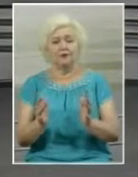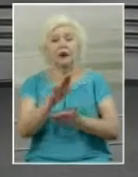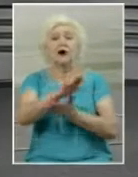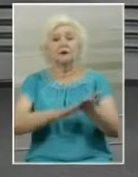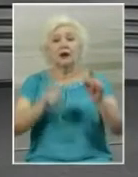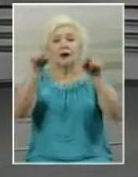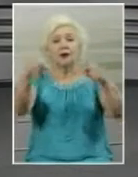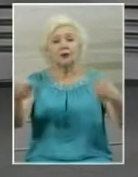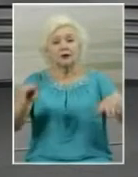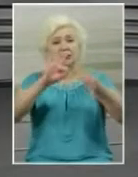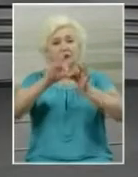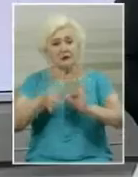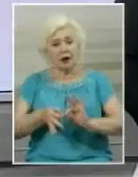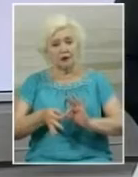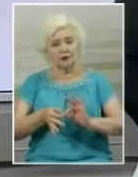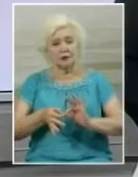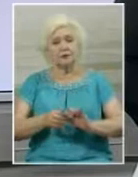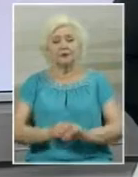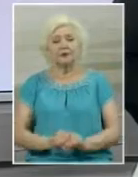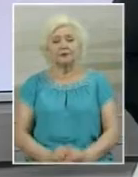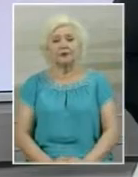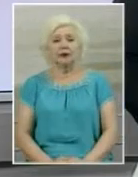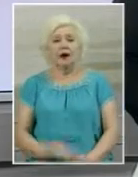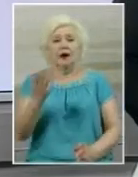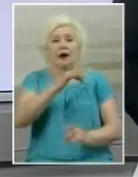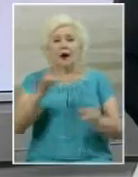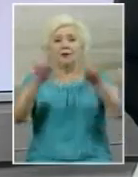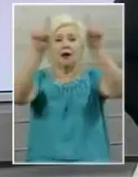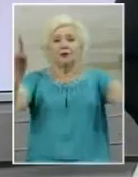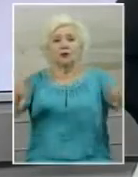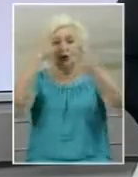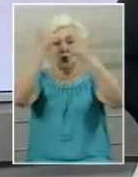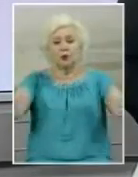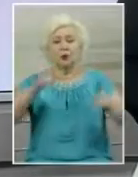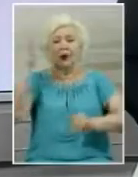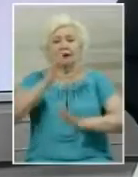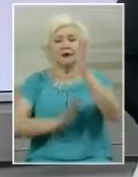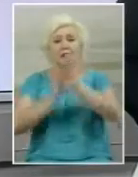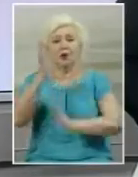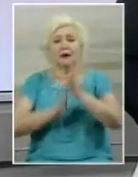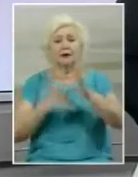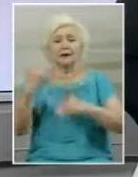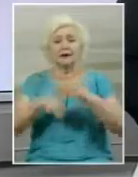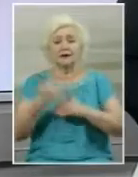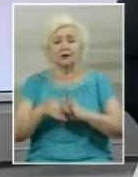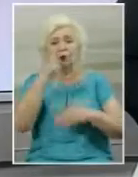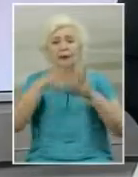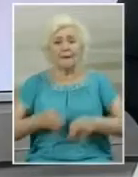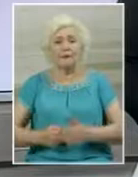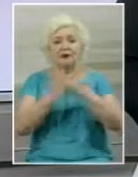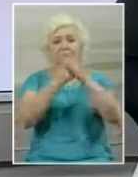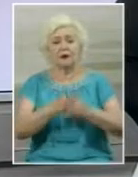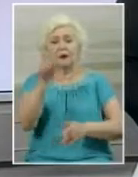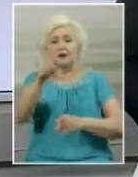Далі про це та інше детальніше. На дошці оголошень гідропарку Херсона на причалі біля пасажирських перевезень